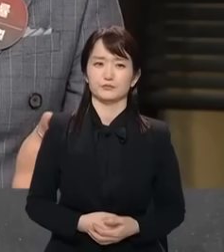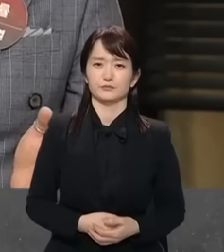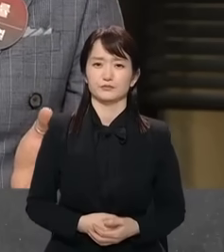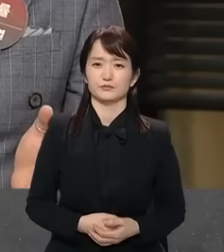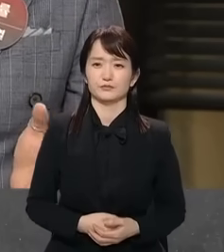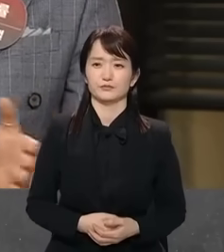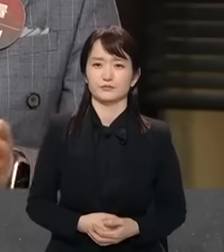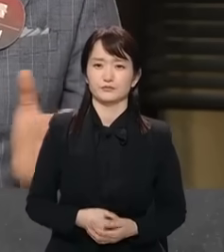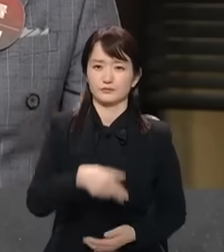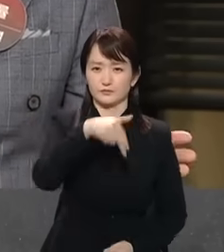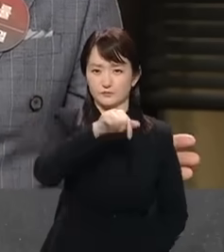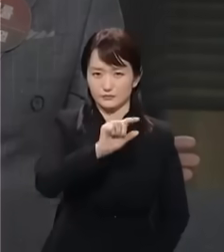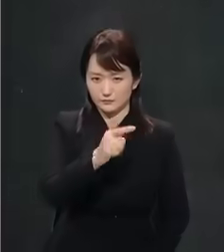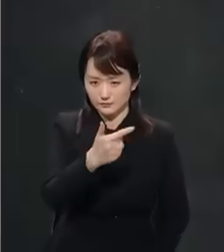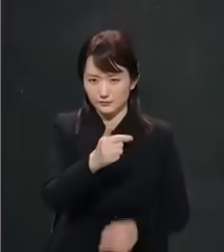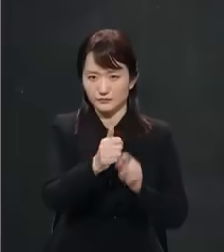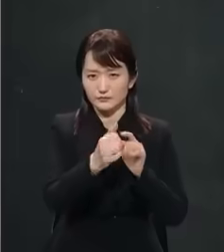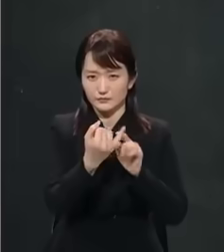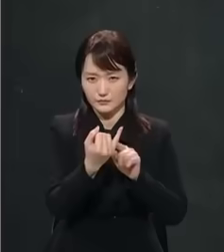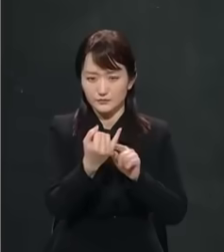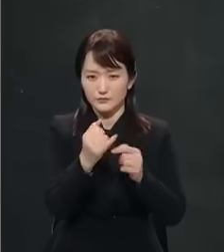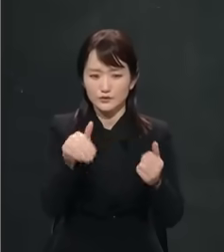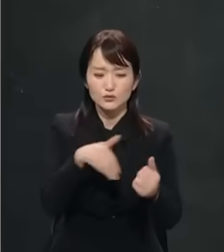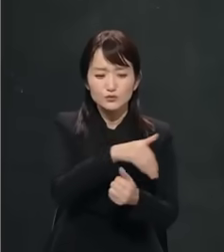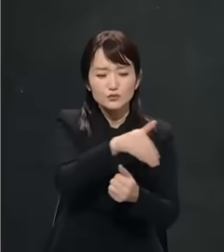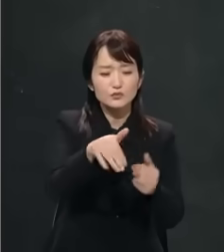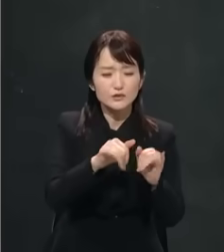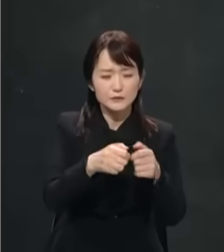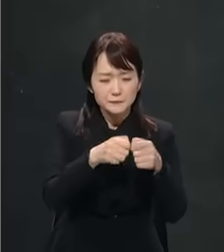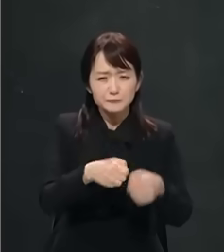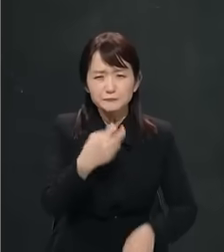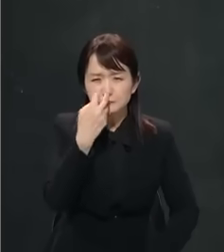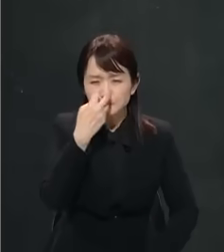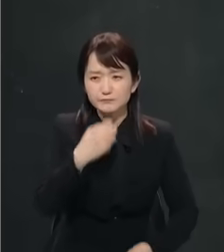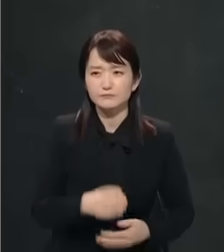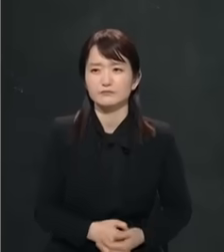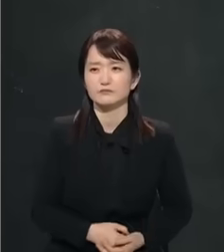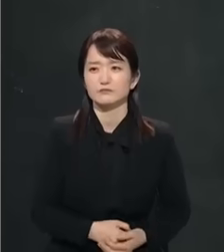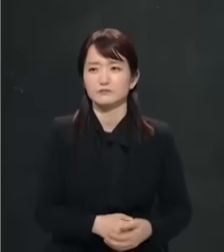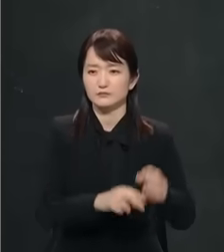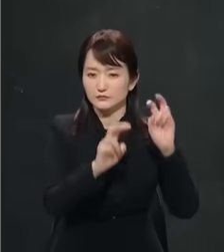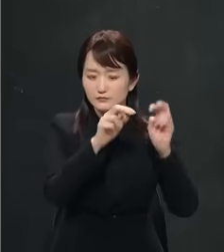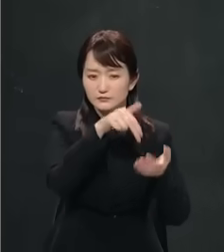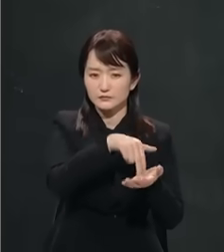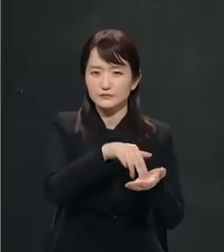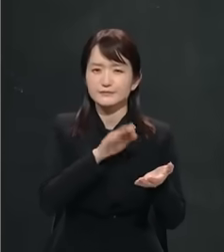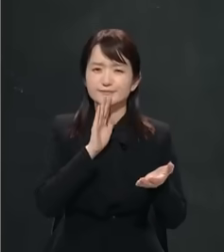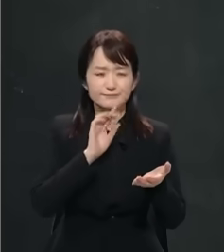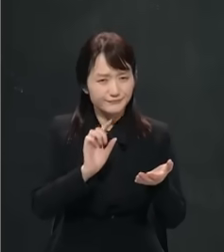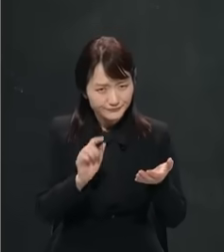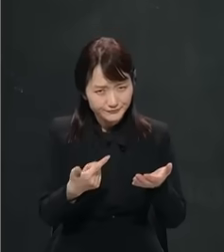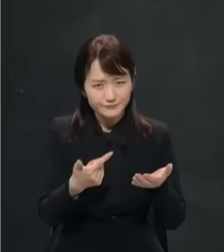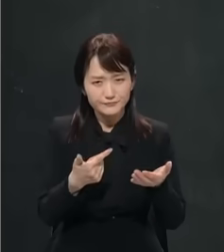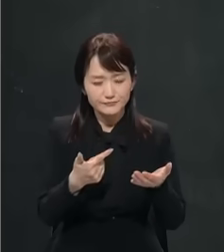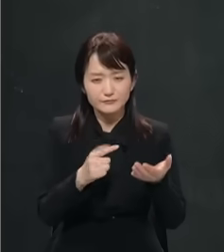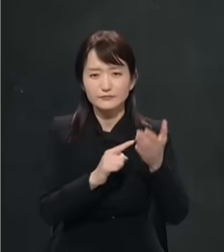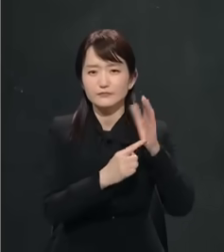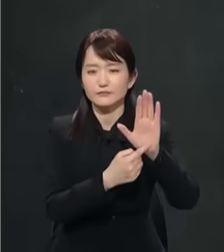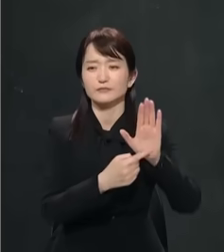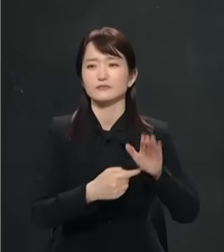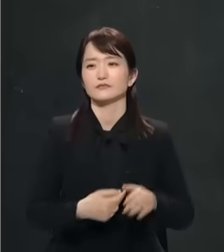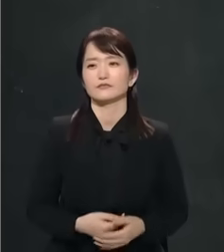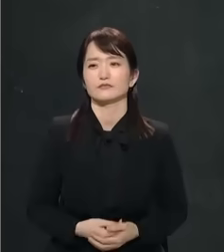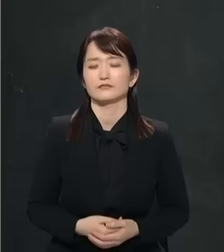전용석 씨 본인하고 주변 사람들에게까지 면밀하게 조사를 해봤는데 일단 소스에서는 사실이 전혀 아니다라고 그렇게 밝혔습니다